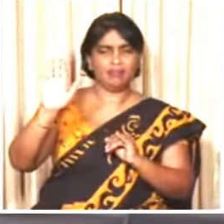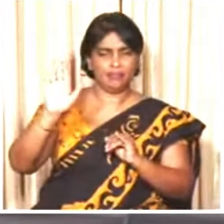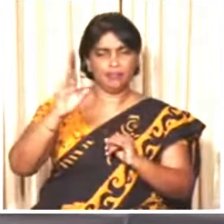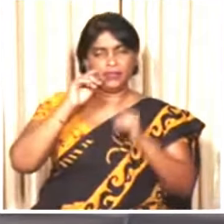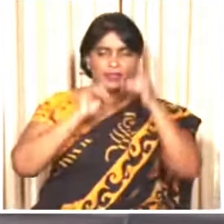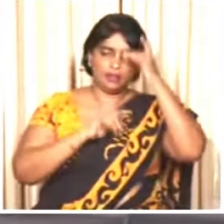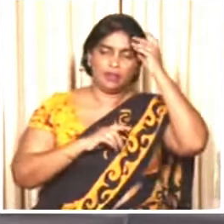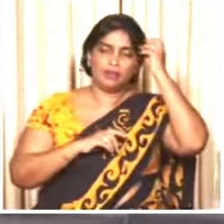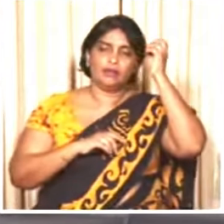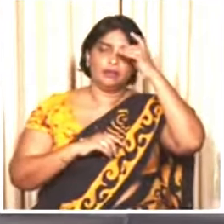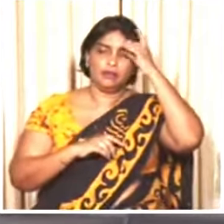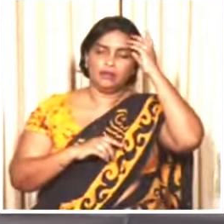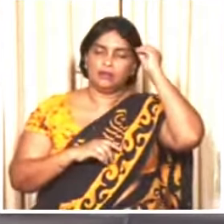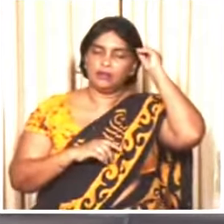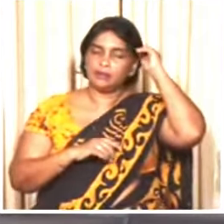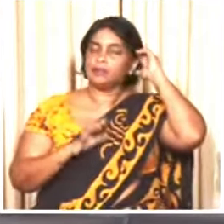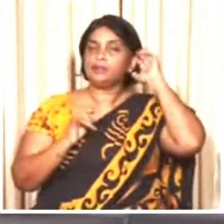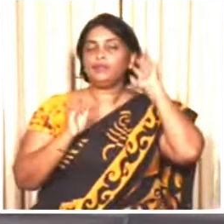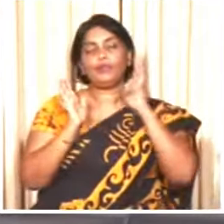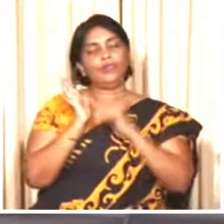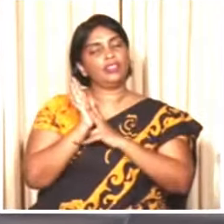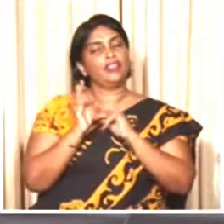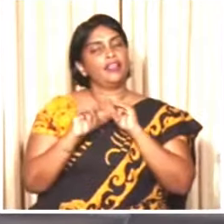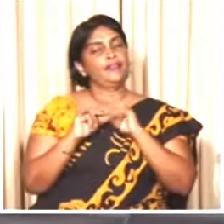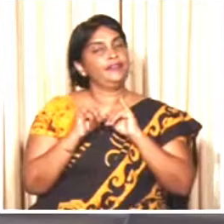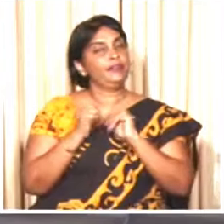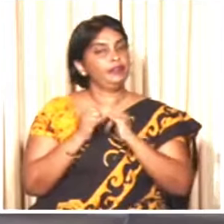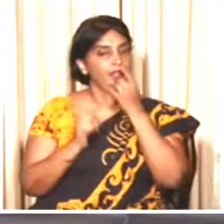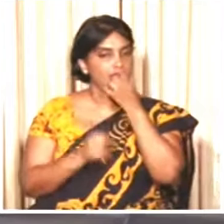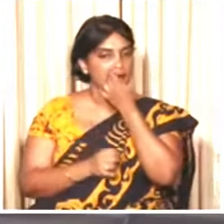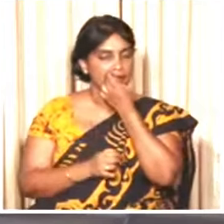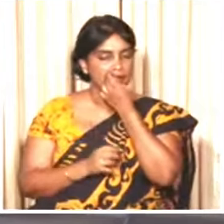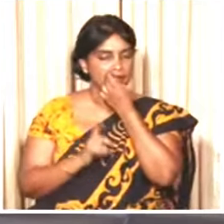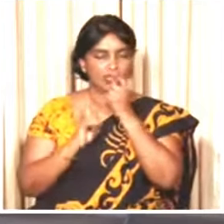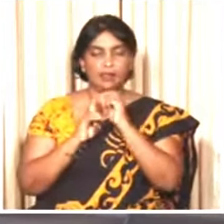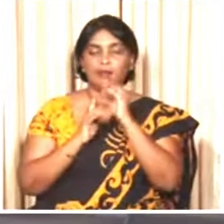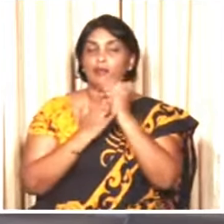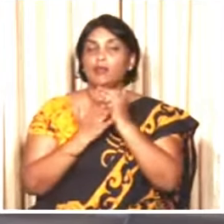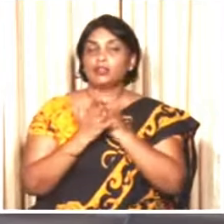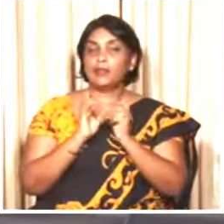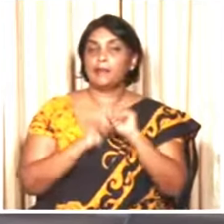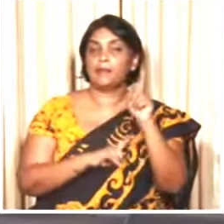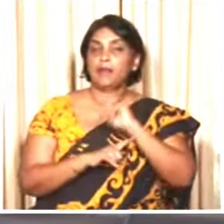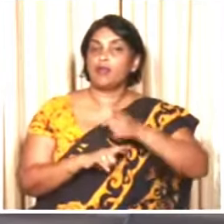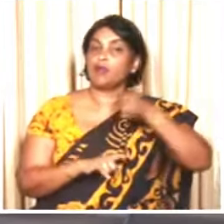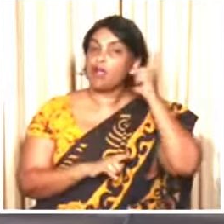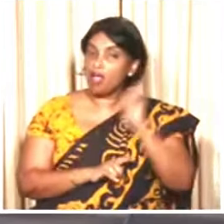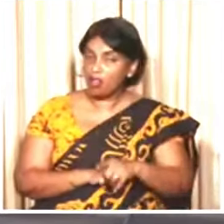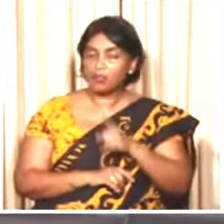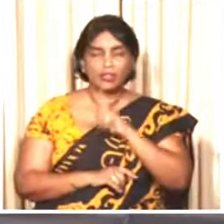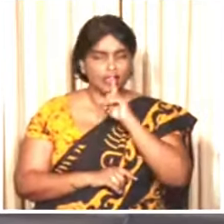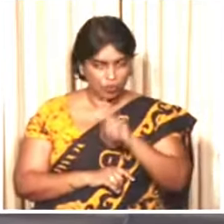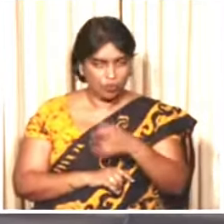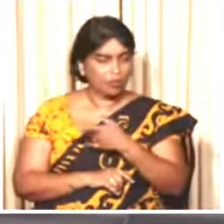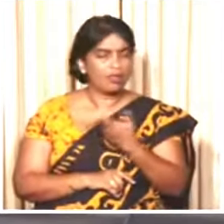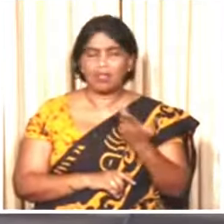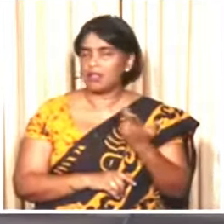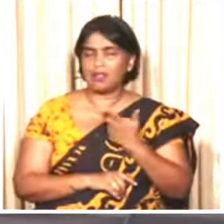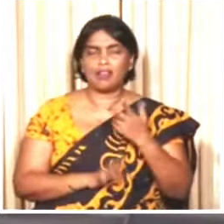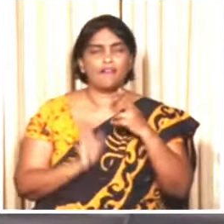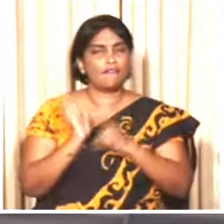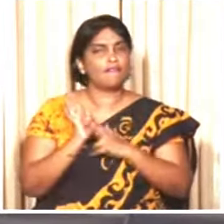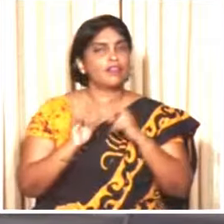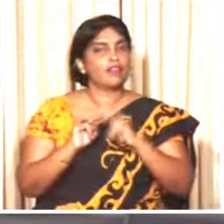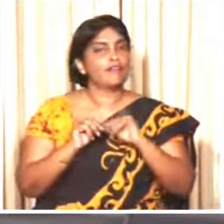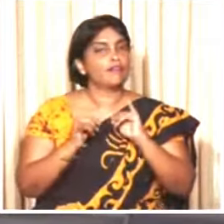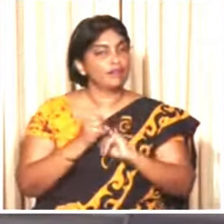දෙන්න. VFS එකේ ප්‍රොපෝසල් එක පාර්ලිමේන්තුවේ අනුමත කෙරුවා කියලා නැහැ. මේ VFS